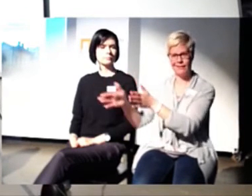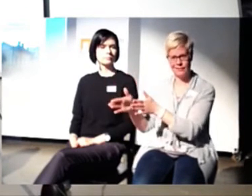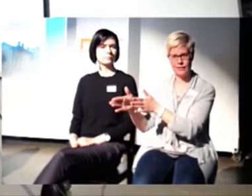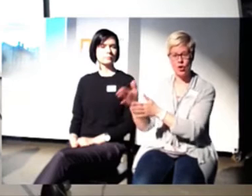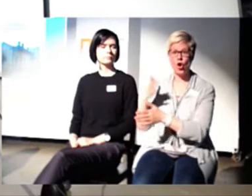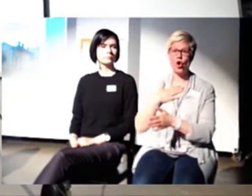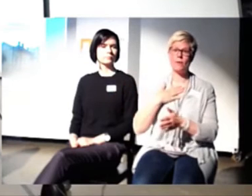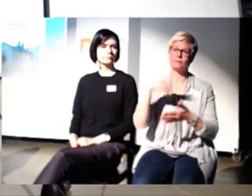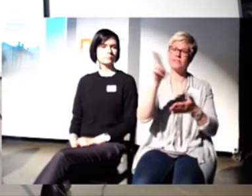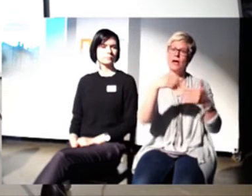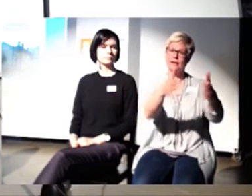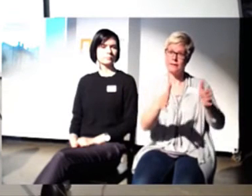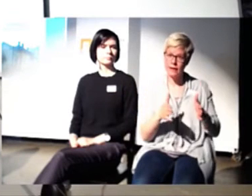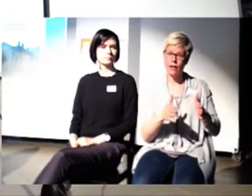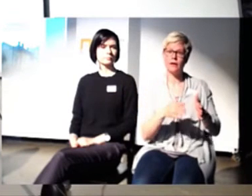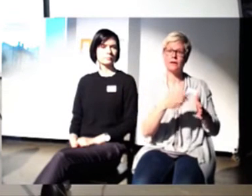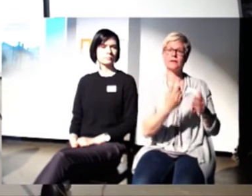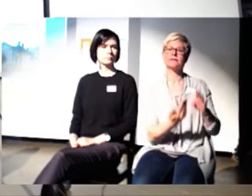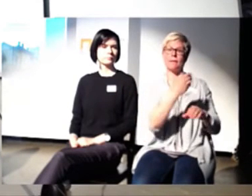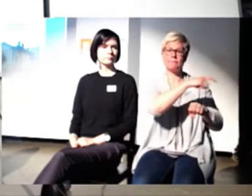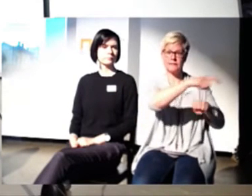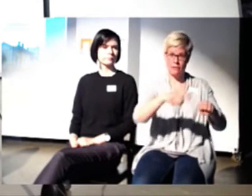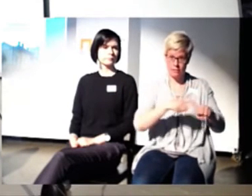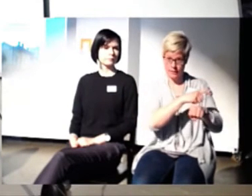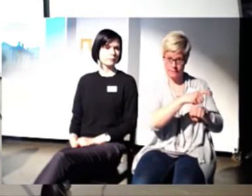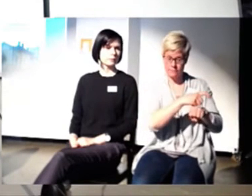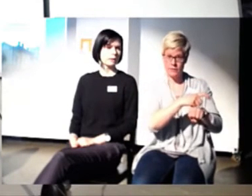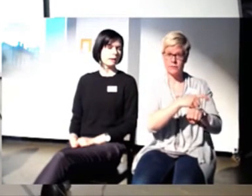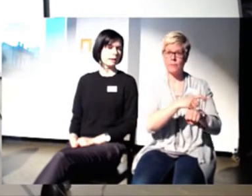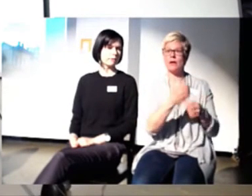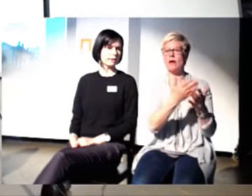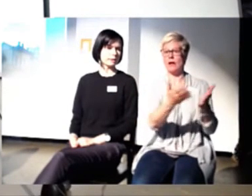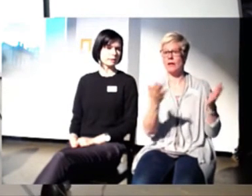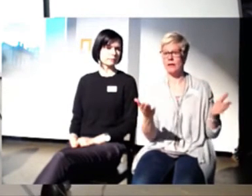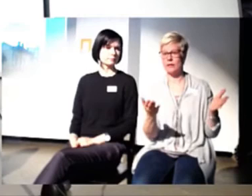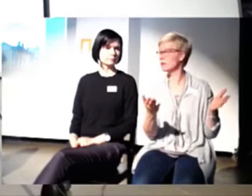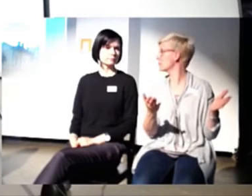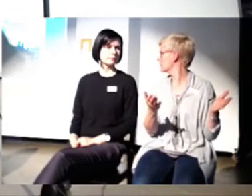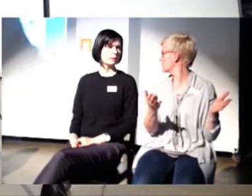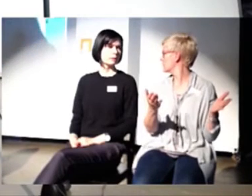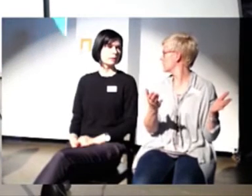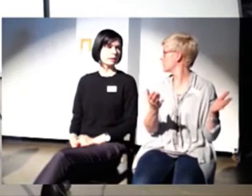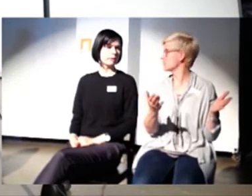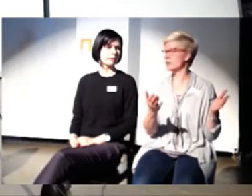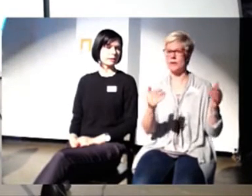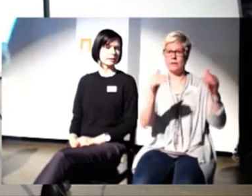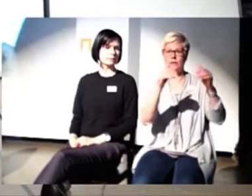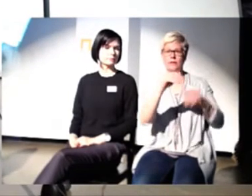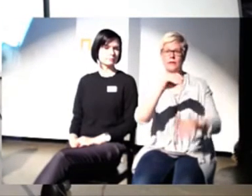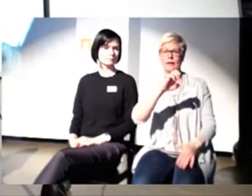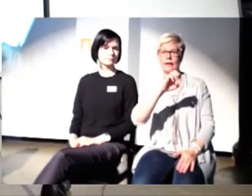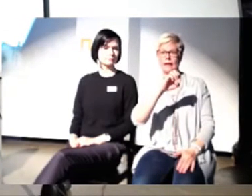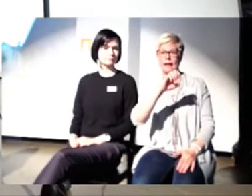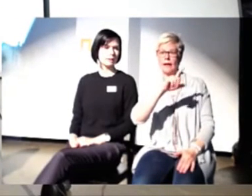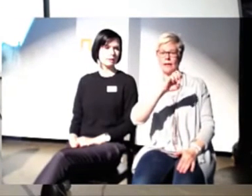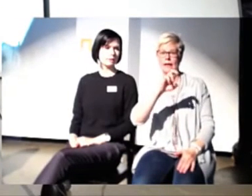on Tammisaaressa galleria Eelmärket, joka on Tammisaaren vanhan sähkölaitoksen rakennus. Ja sitten